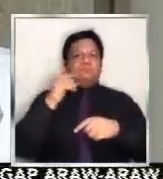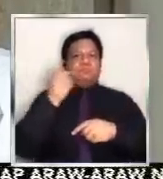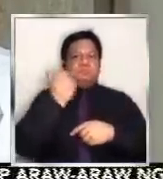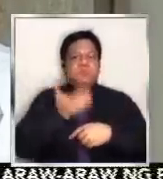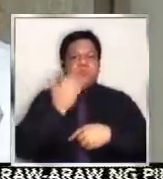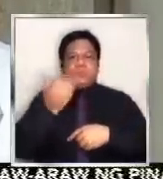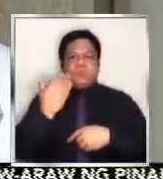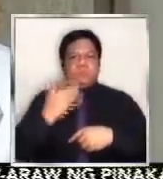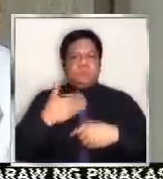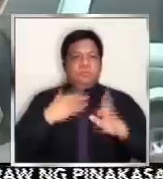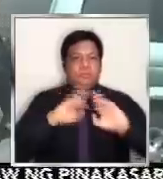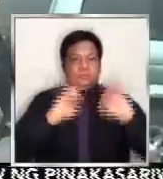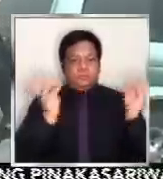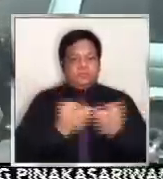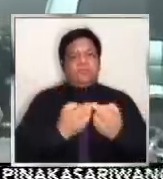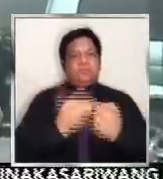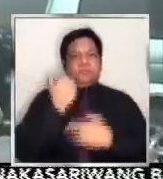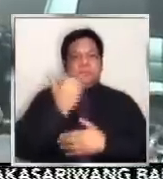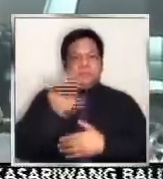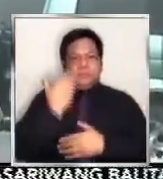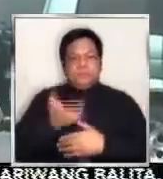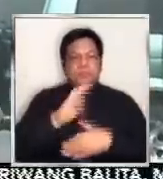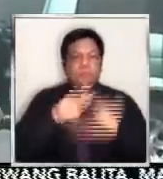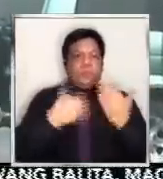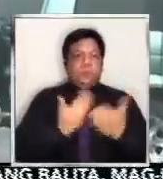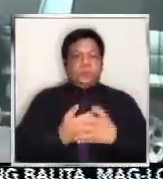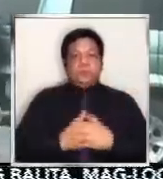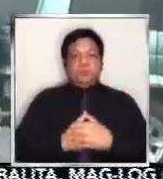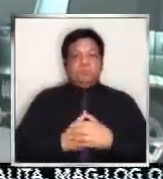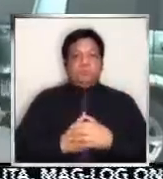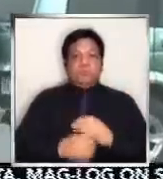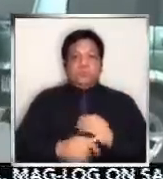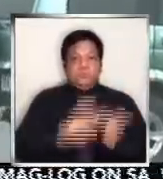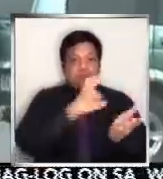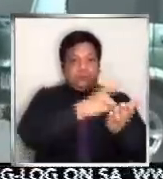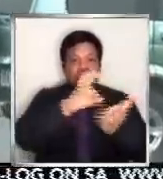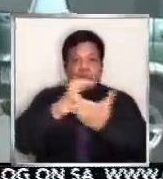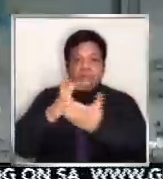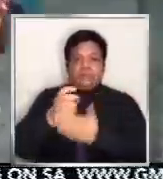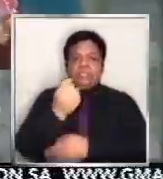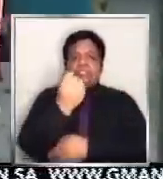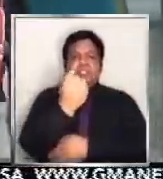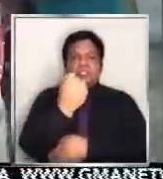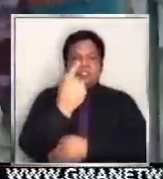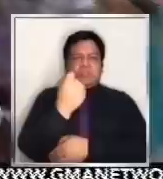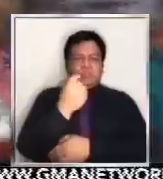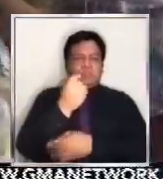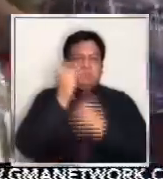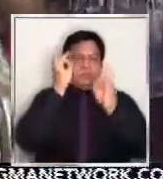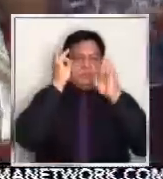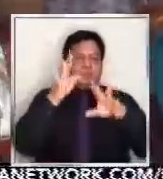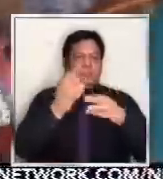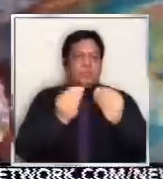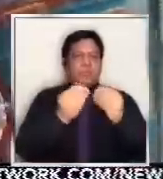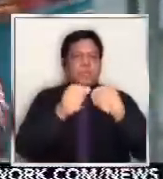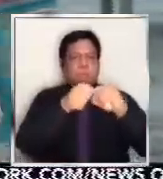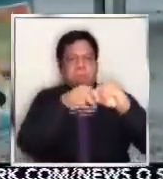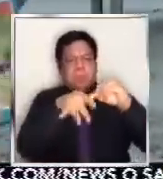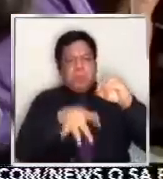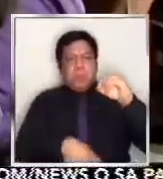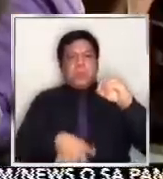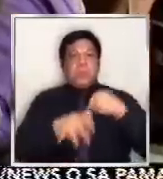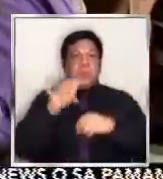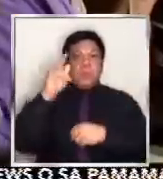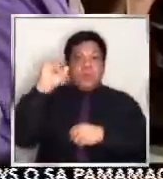kamag-anak ko ay namatay. 11 lugar ang binabantayan sa banta ng landslide. Naglabas din ang provincial government ng